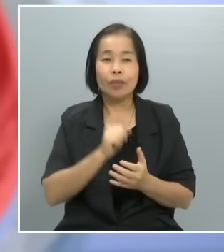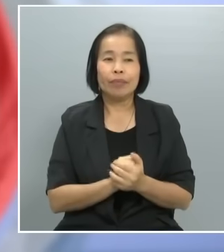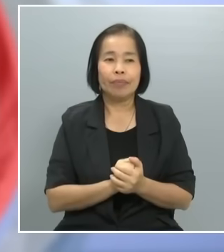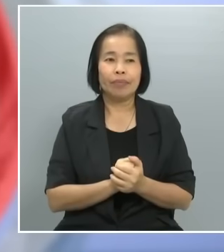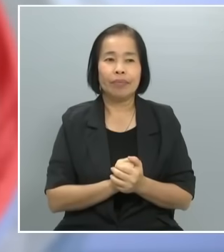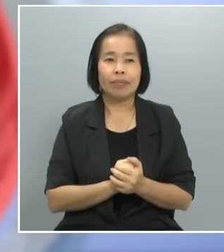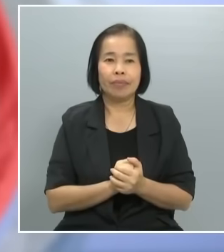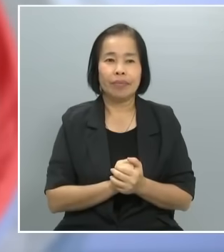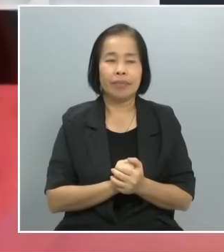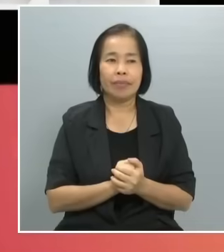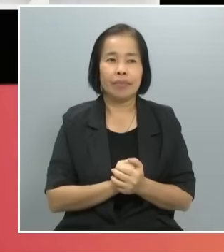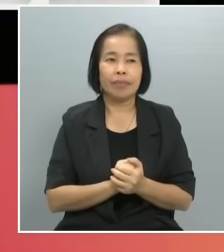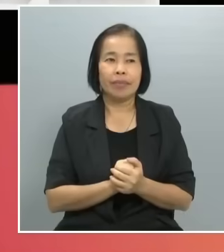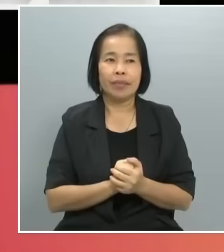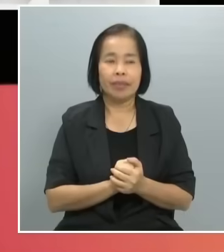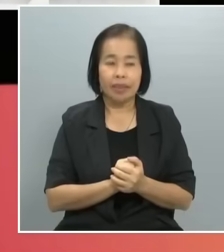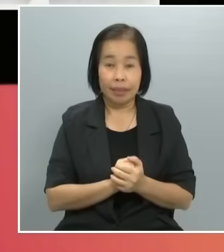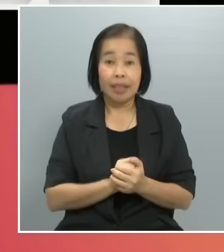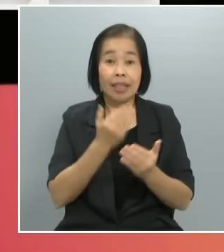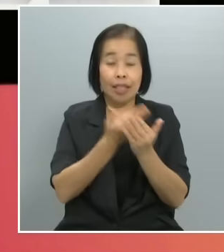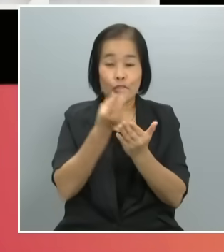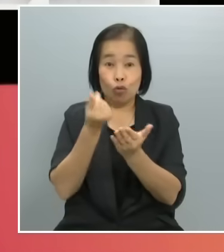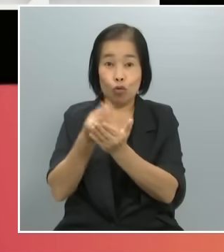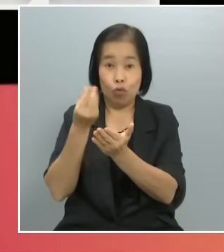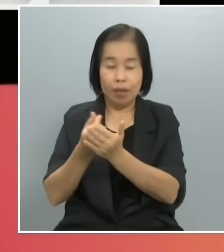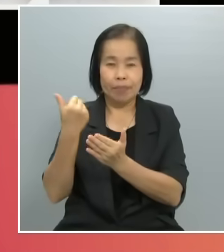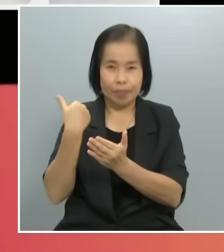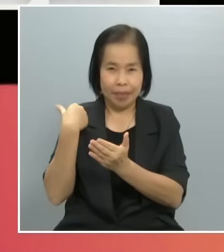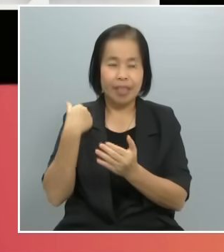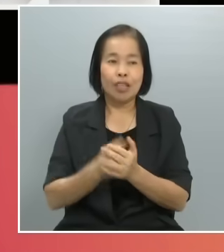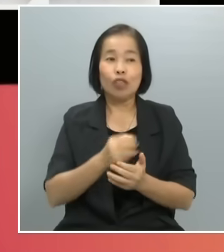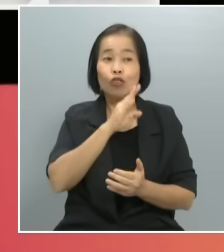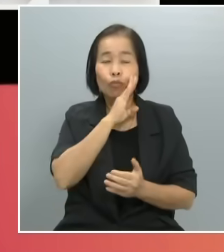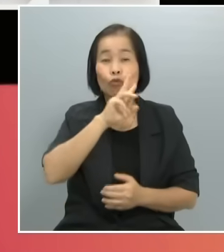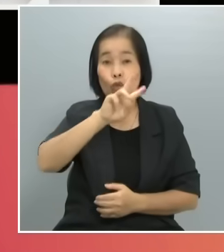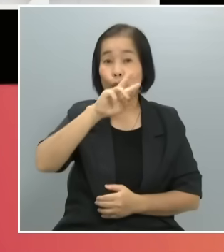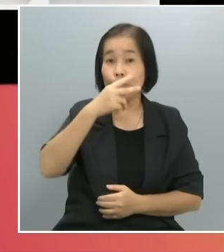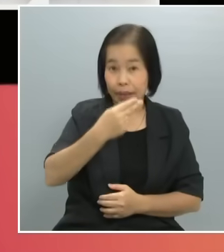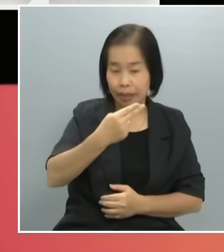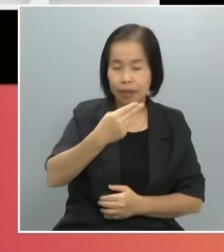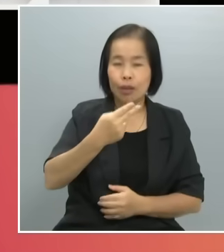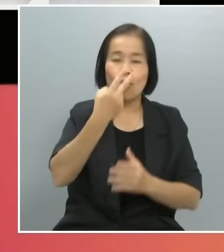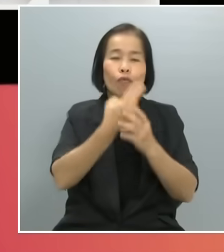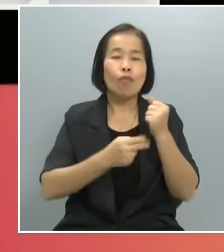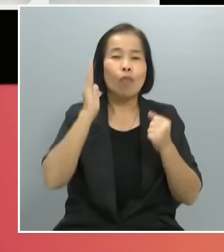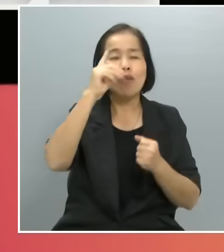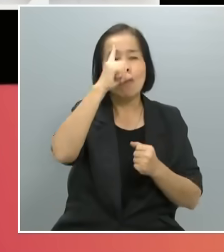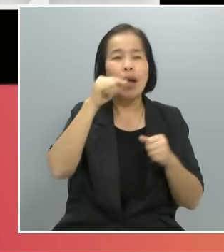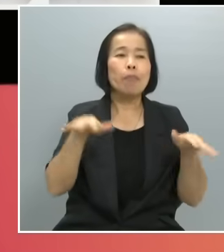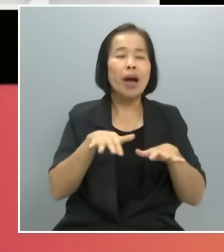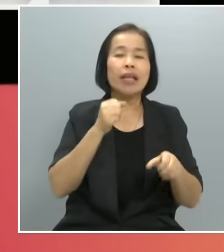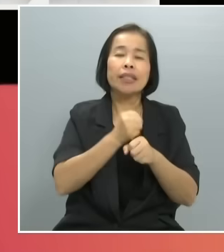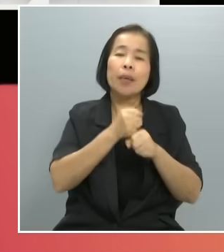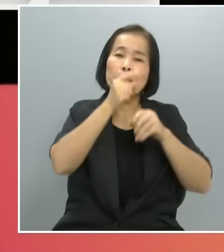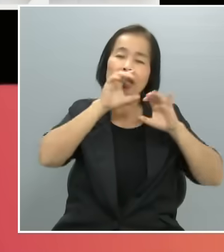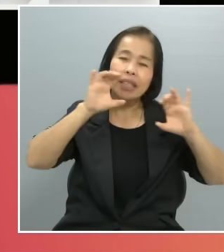ฮะนี่ราคาครับนี่นะราคา 20,000 บาทแบบธรรมดาอาชีพรับราชการวิศ